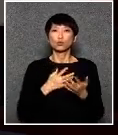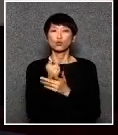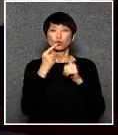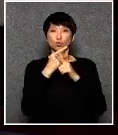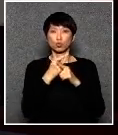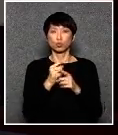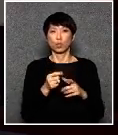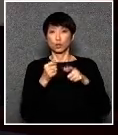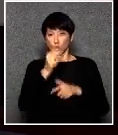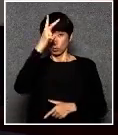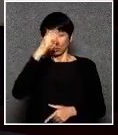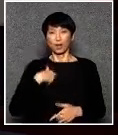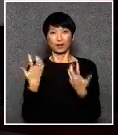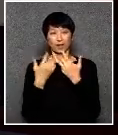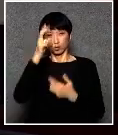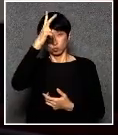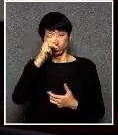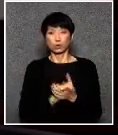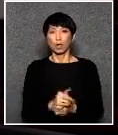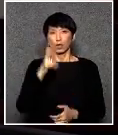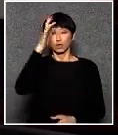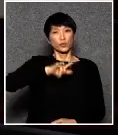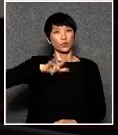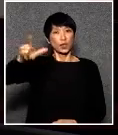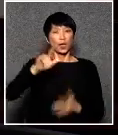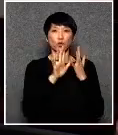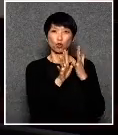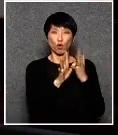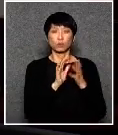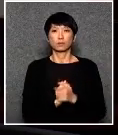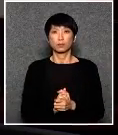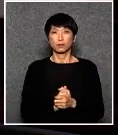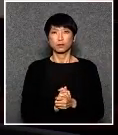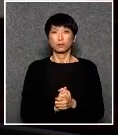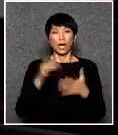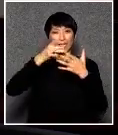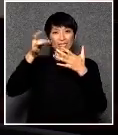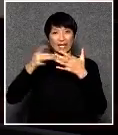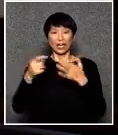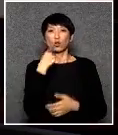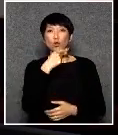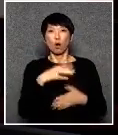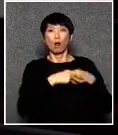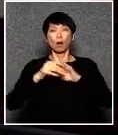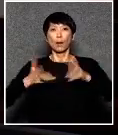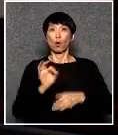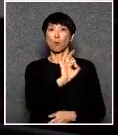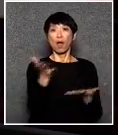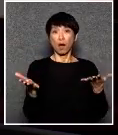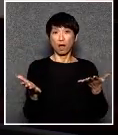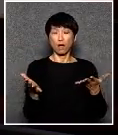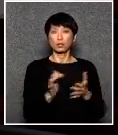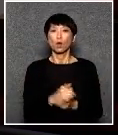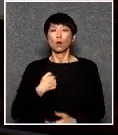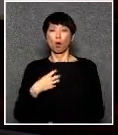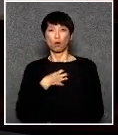係講審計署，我講政府飛行服務隊，係咪？我揀幾個嚟講嘅咋，拉咩布啊？我認